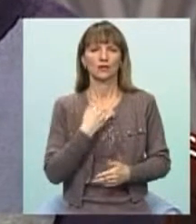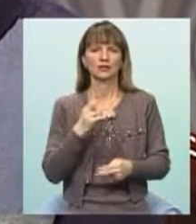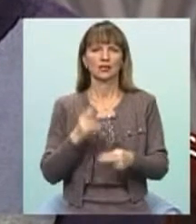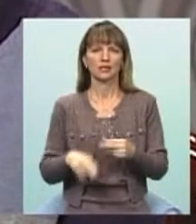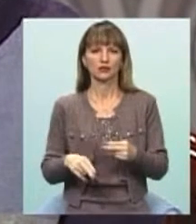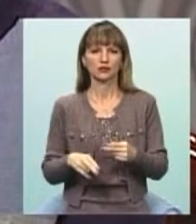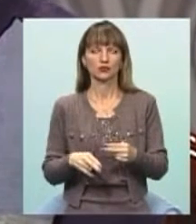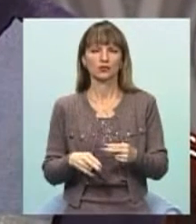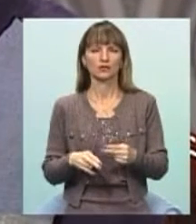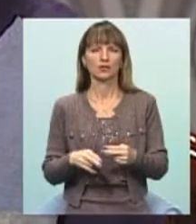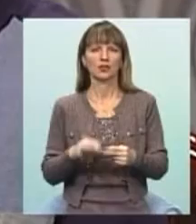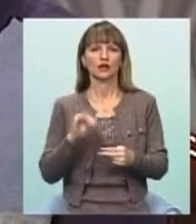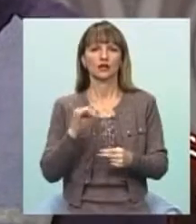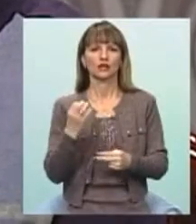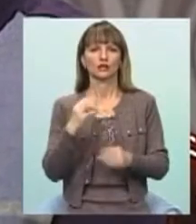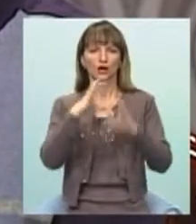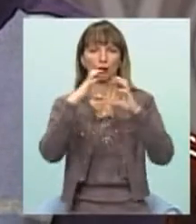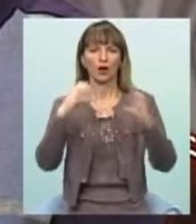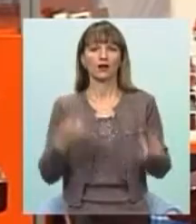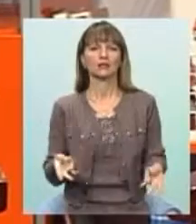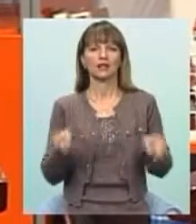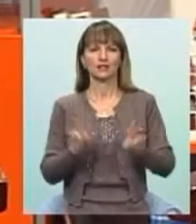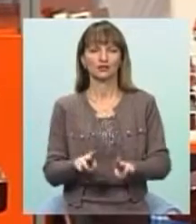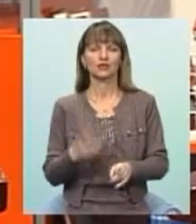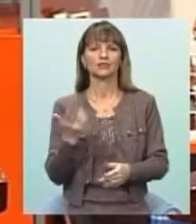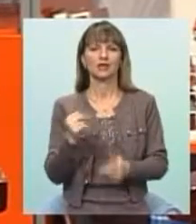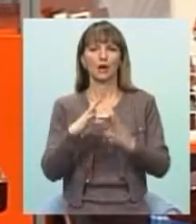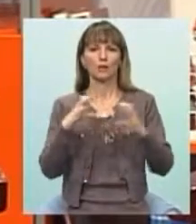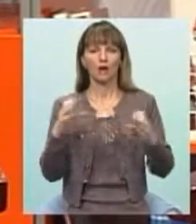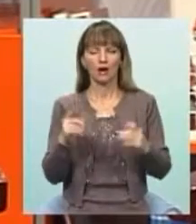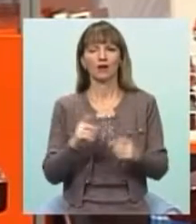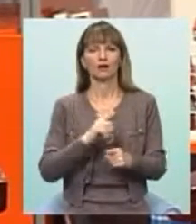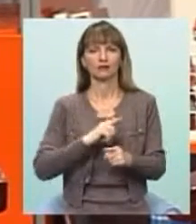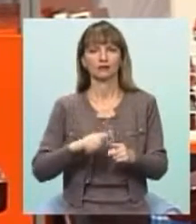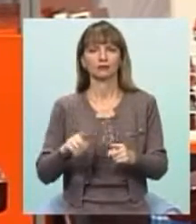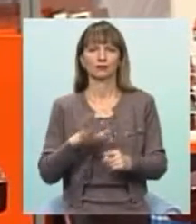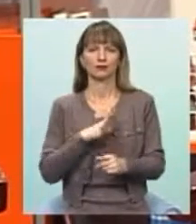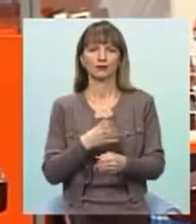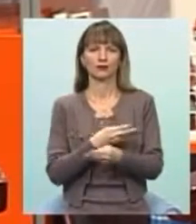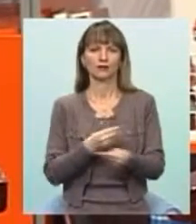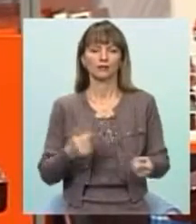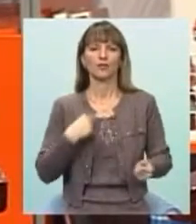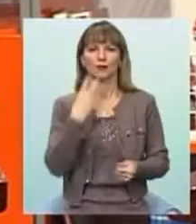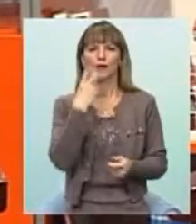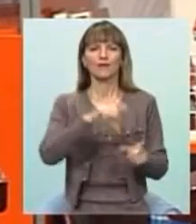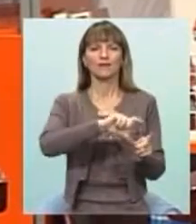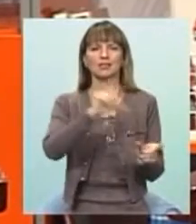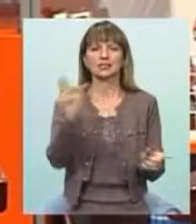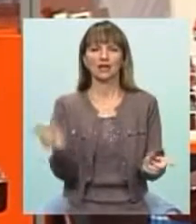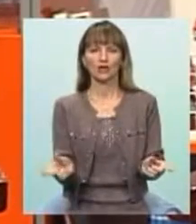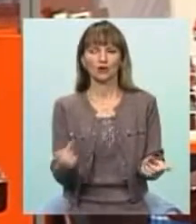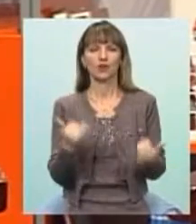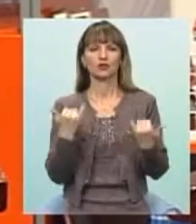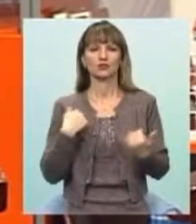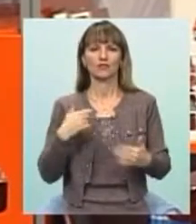закінчиться, але хмарність ще залишиться. Ну, але хмари, вони рано чи пізно підуть, ми побачимо веселку таки. Ну, а зараз,